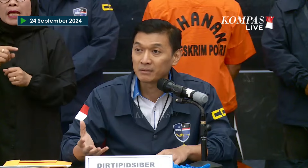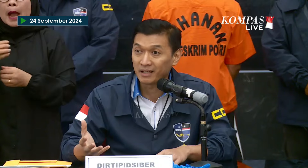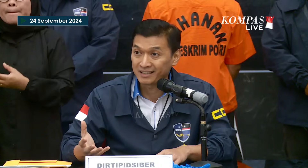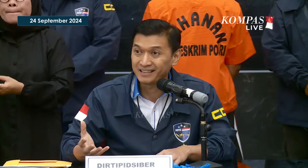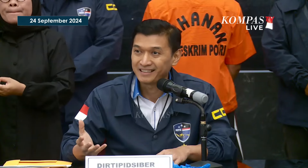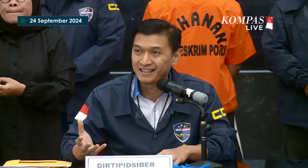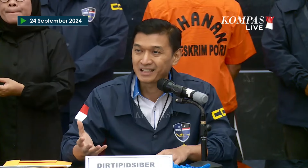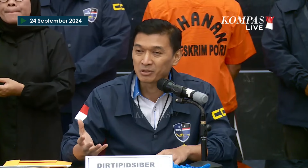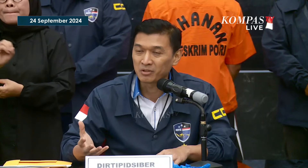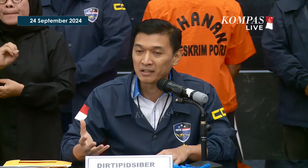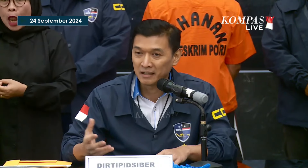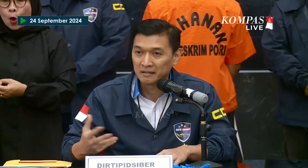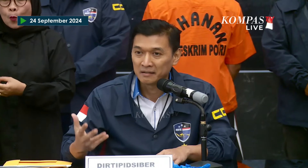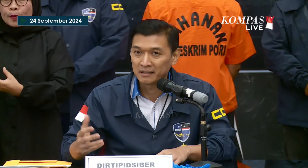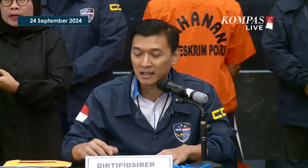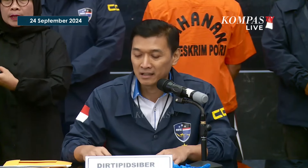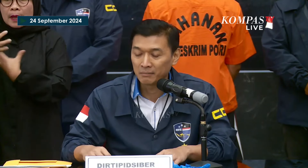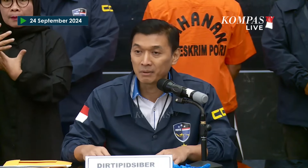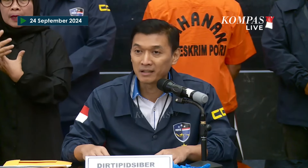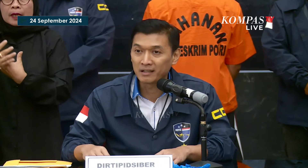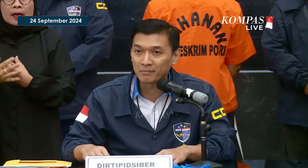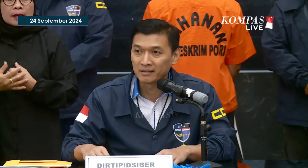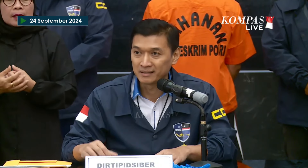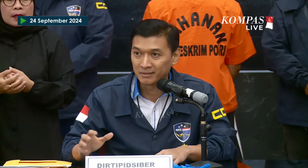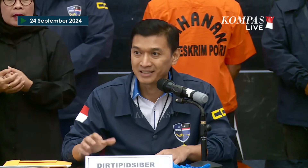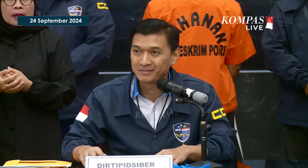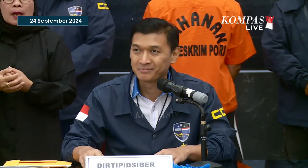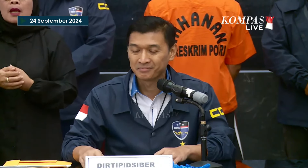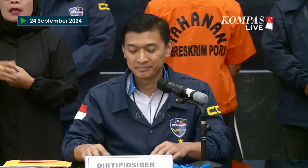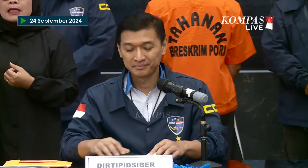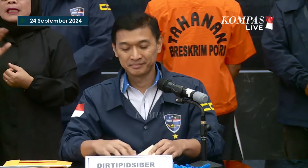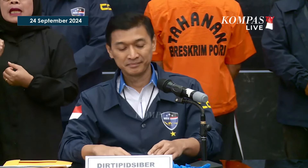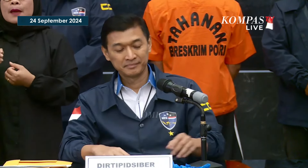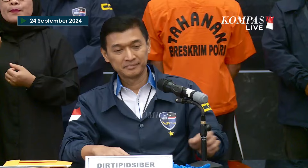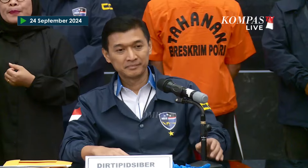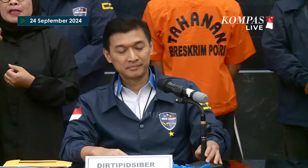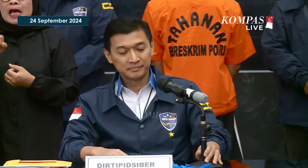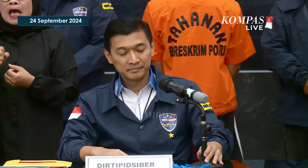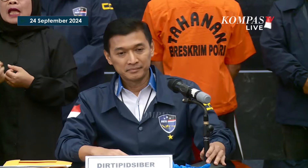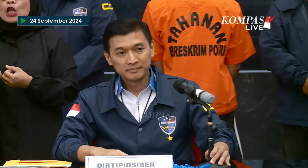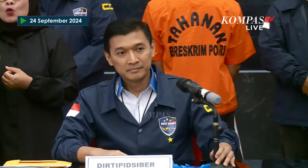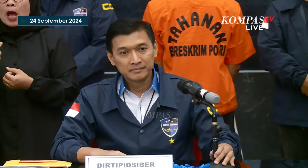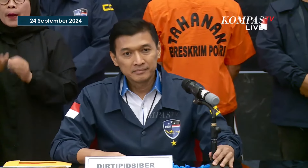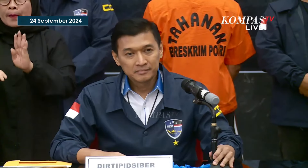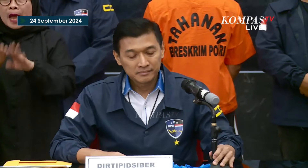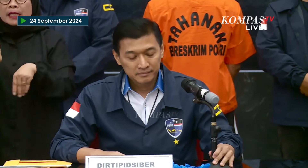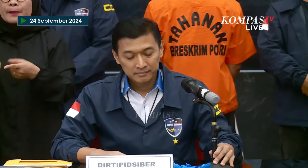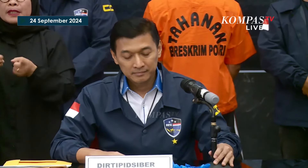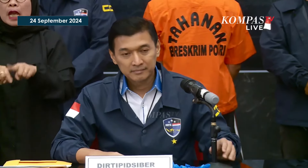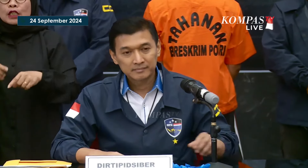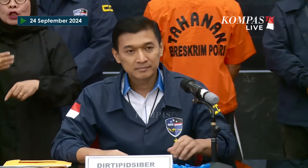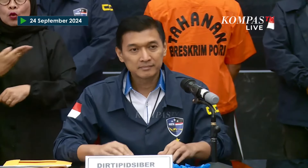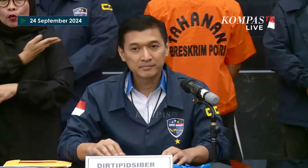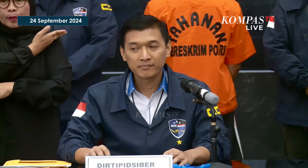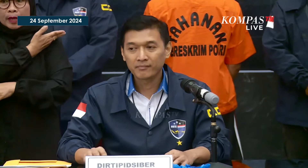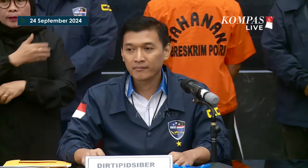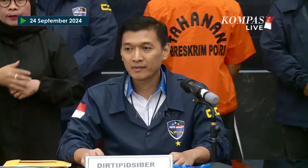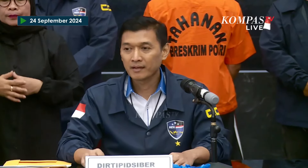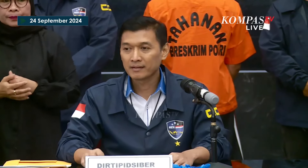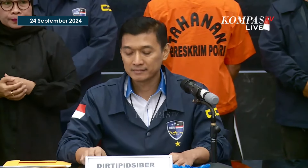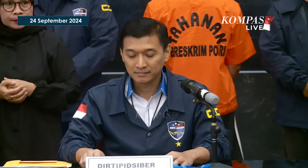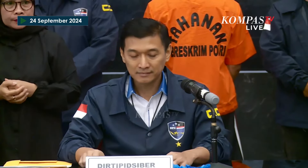lagi kami terima kasih atas masukannya, nanti akan kami perbaiki ke depan. Terima kasih. Terima kasih Pak Direktur. Lanjut ke Kak Yona